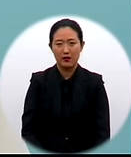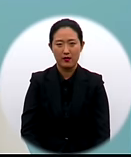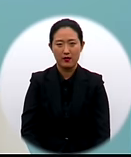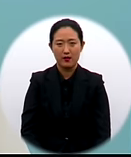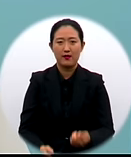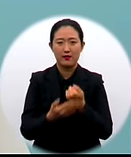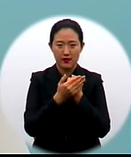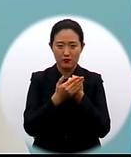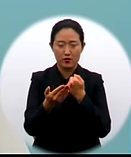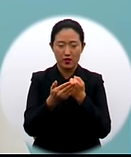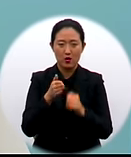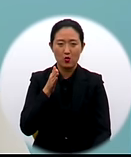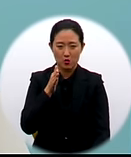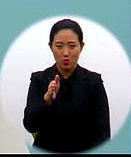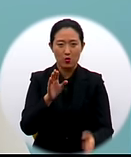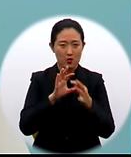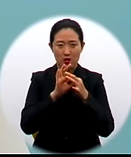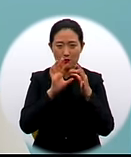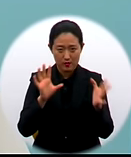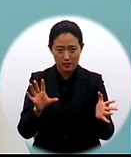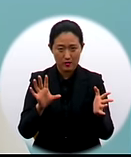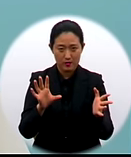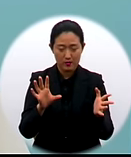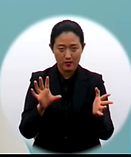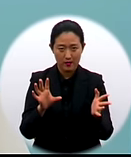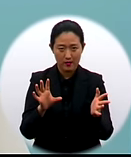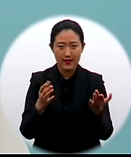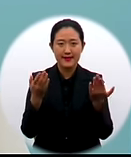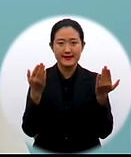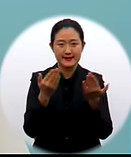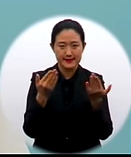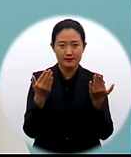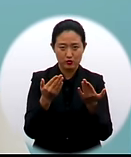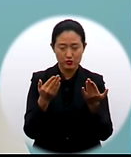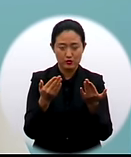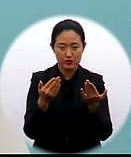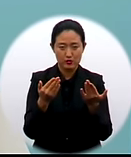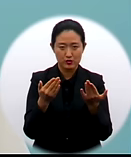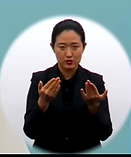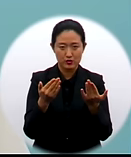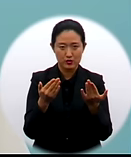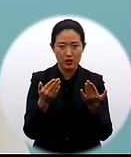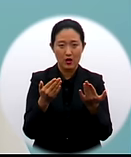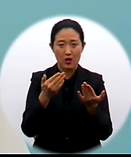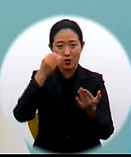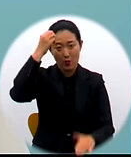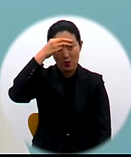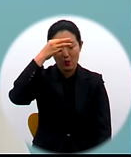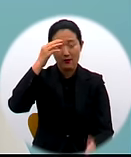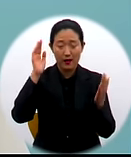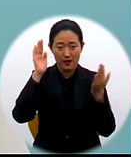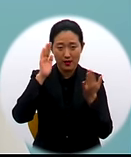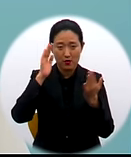이미 시장에서는 전공이라는 건 별로 중요하지 않아졌습니다. 그러다 보니까 전공무관이라는 메시지를